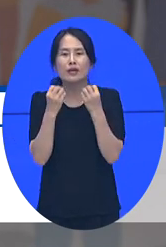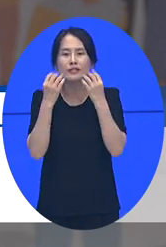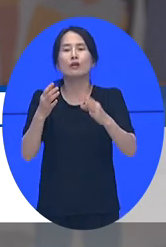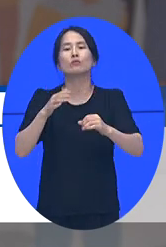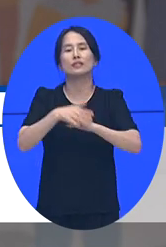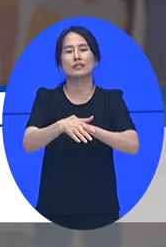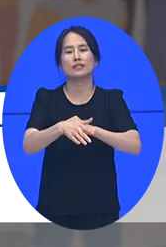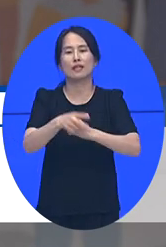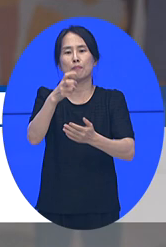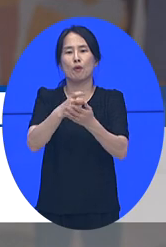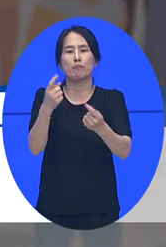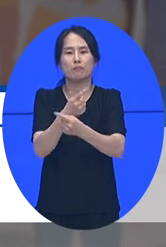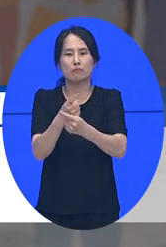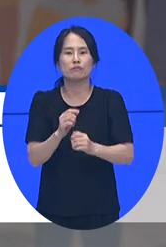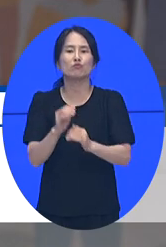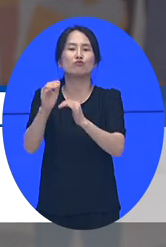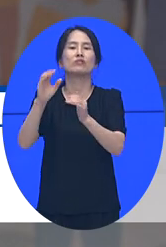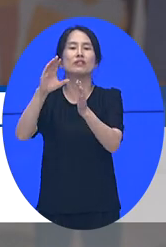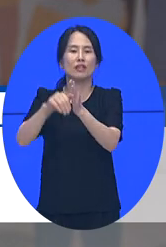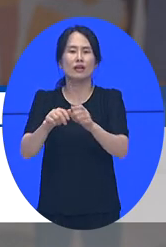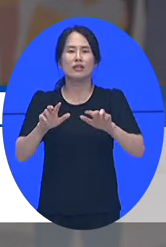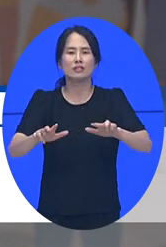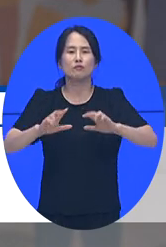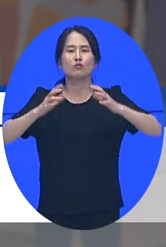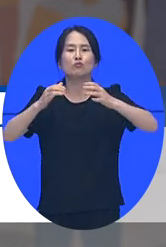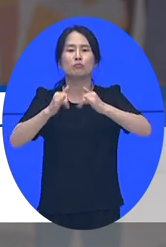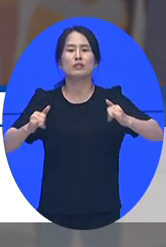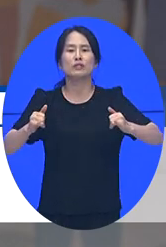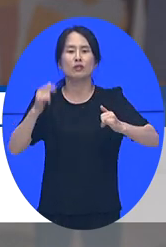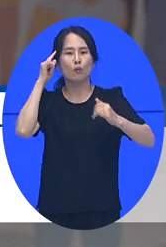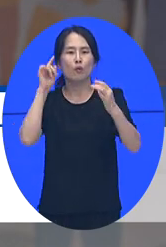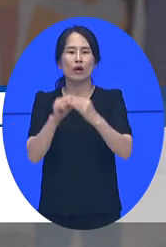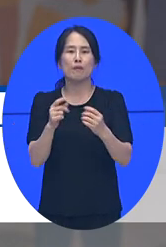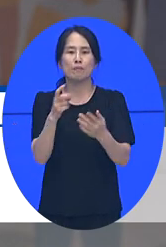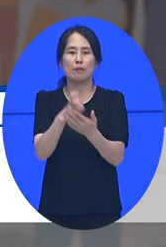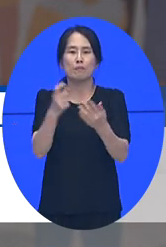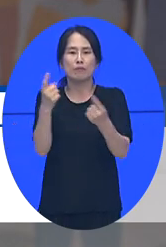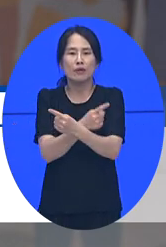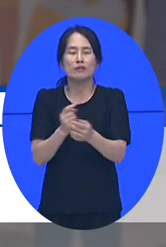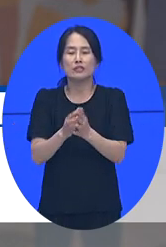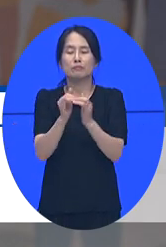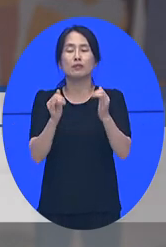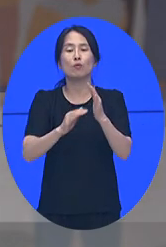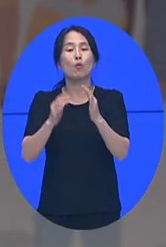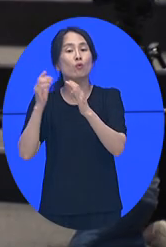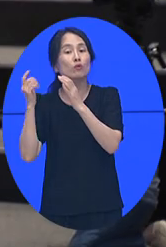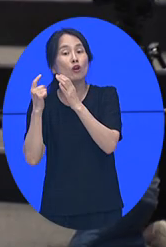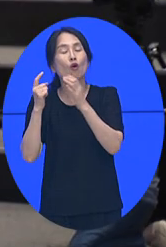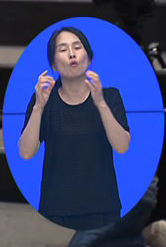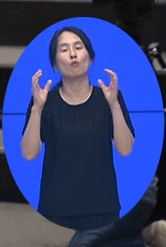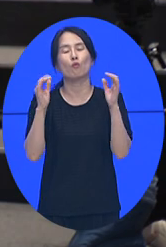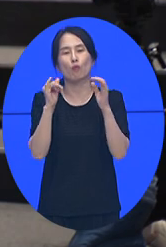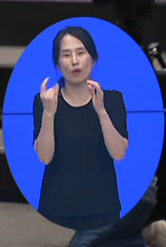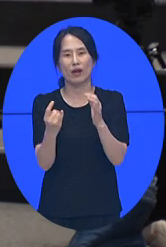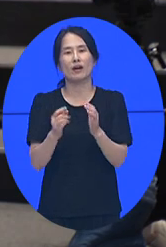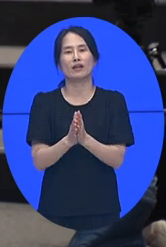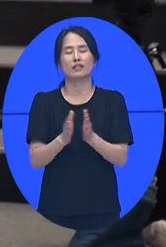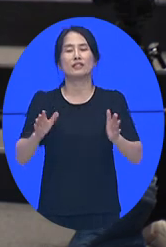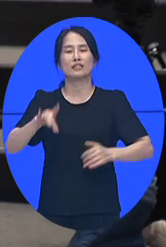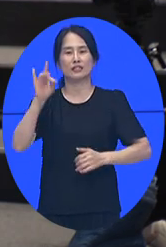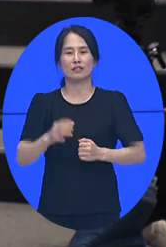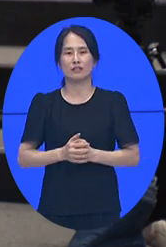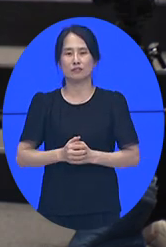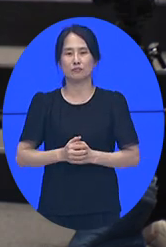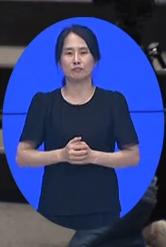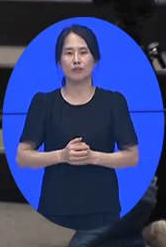그것이 국민공감 개헌 시민 공청회 그 오늘 첫걸음입니다 김동현